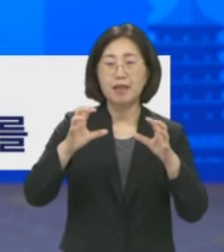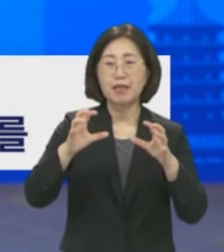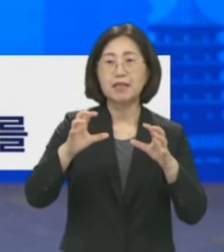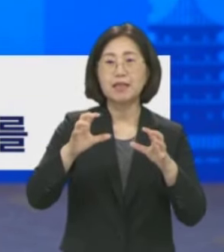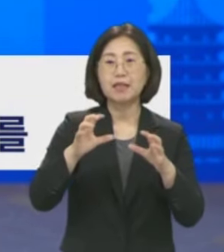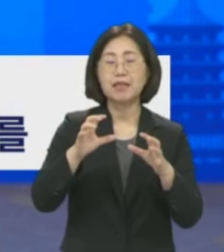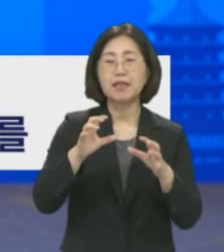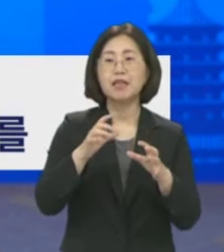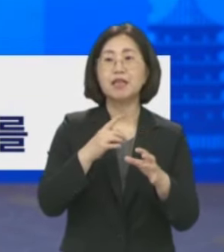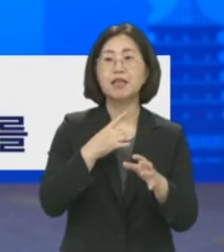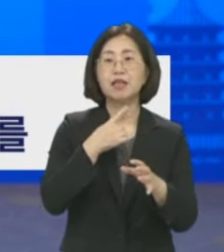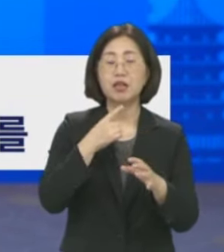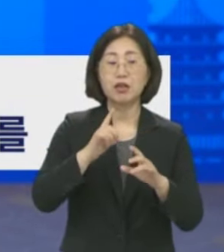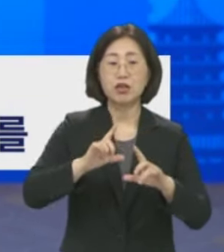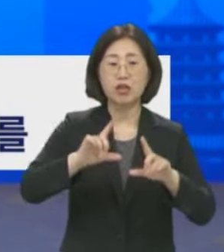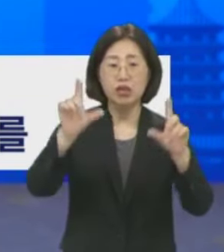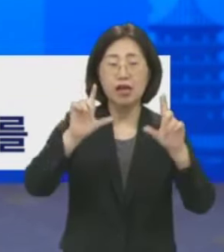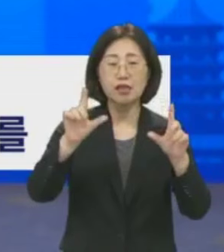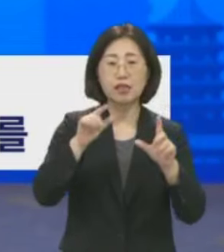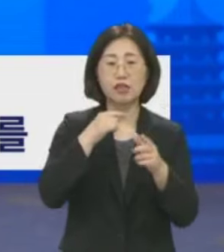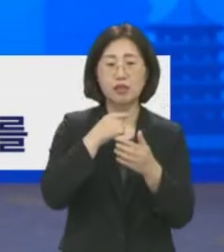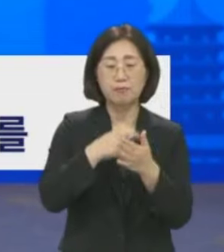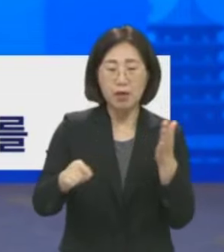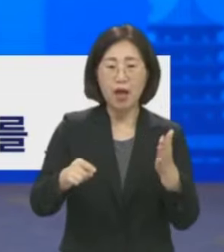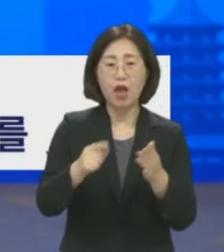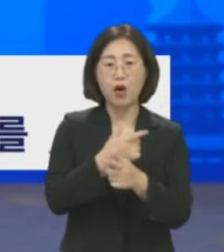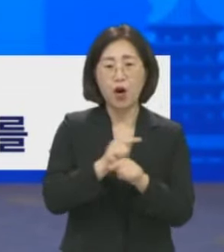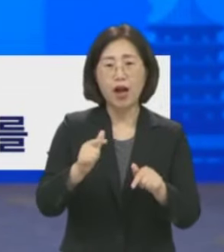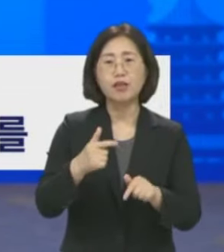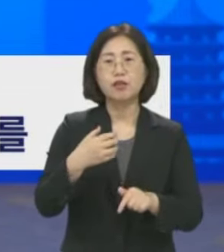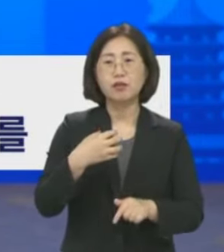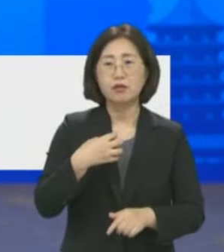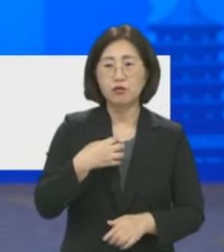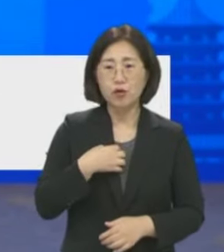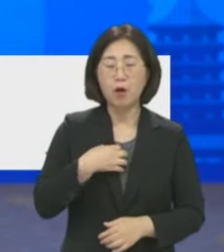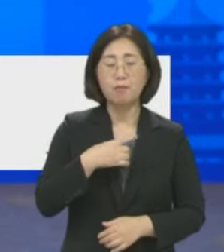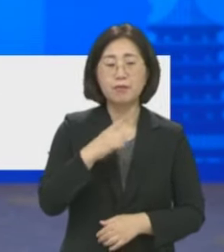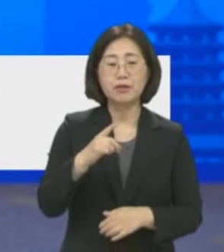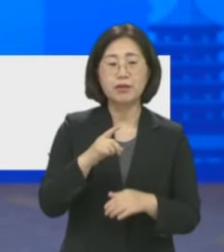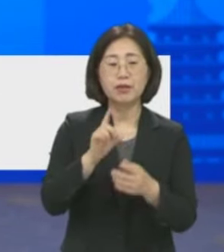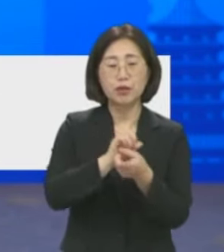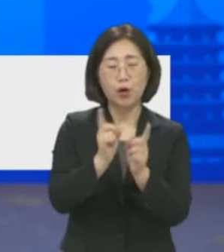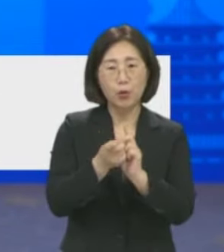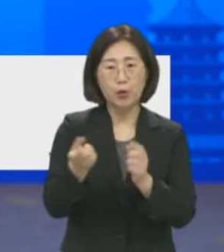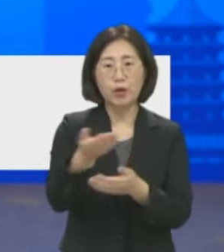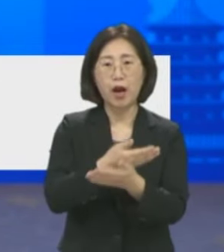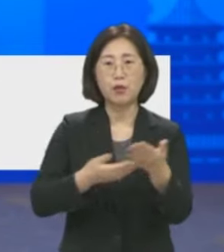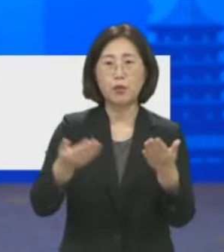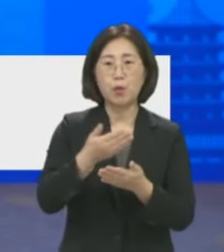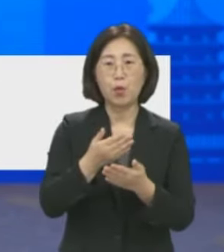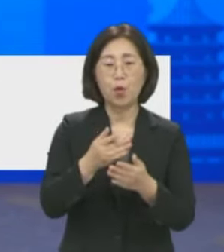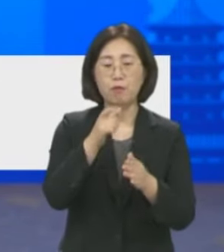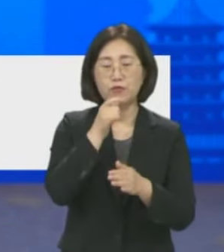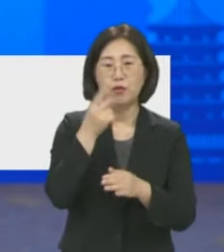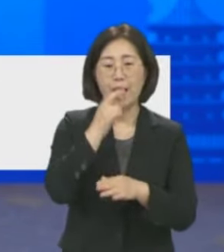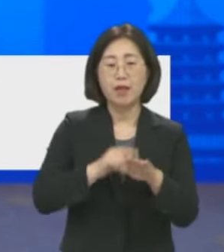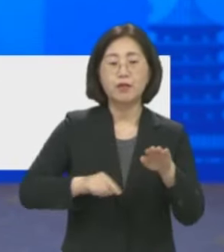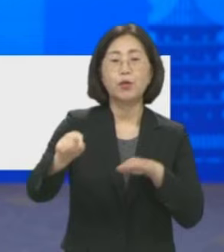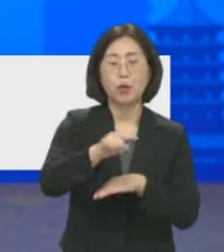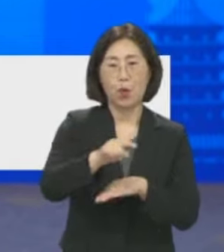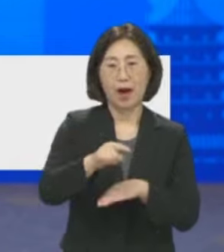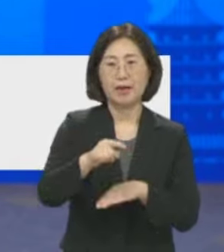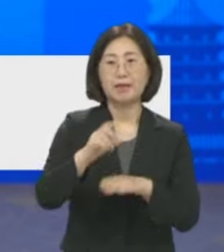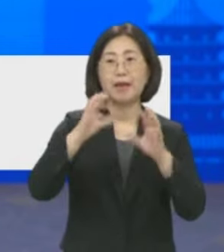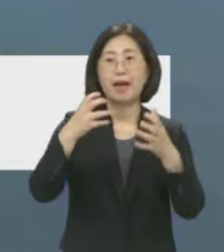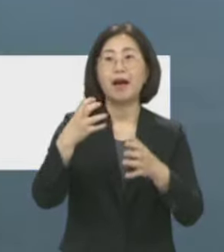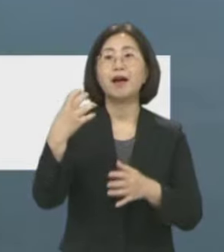함께 모색하고 이를 통해 대한민국이 글로벌 물 분야를 선도하는 중추국이 될 수 있도록 역할을